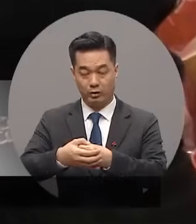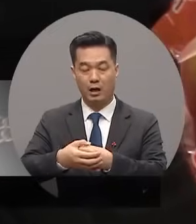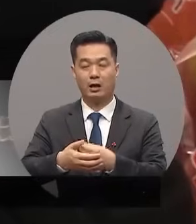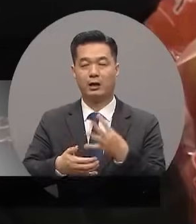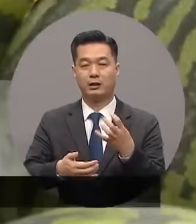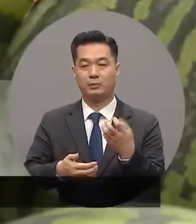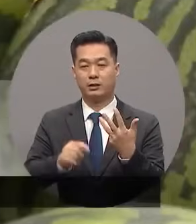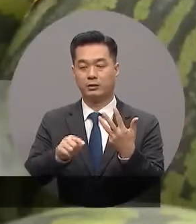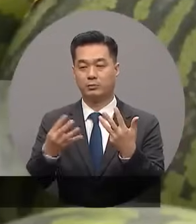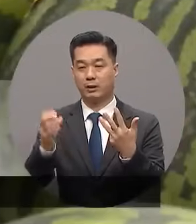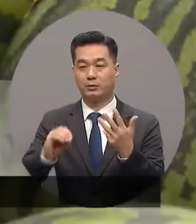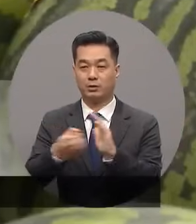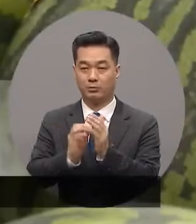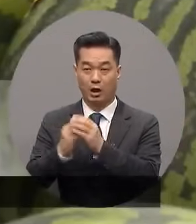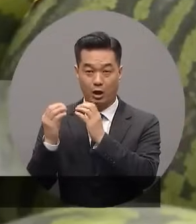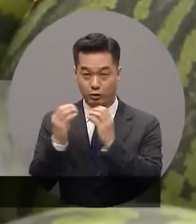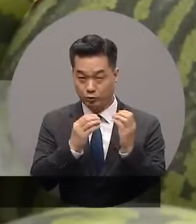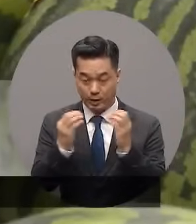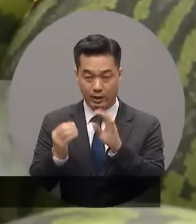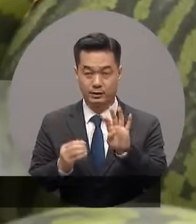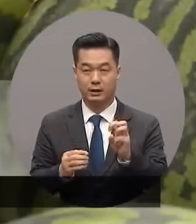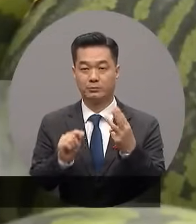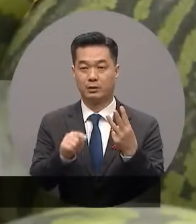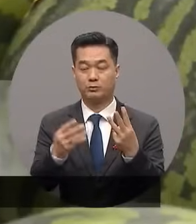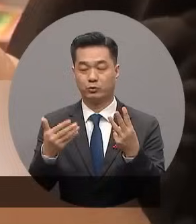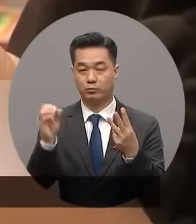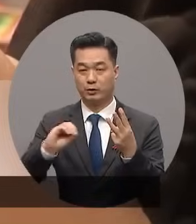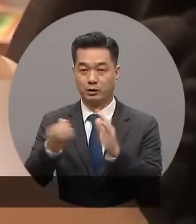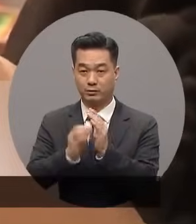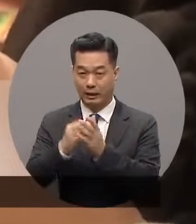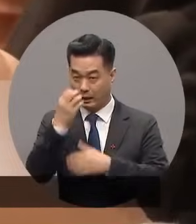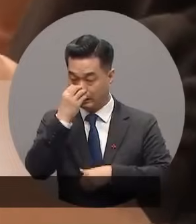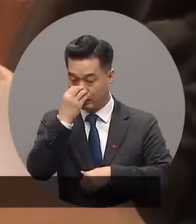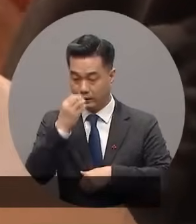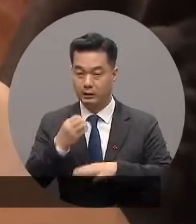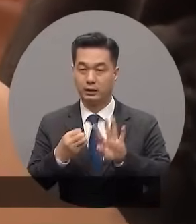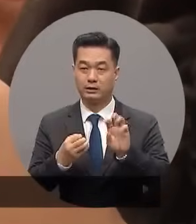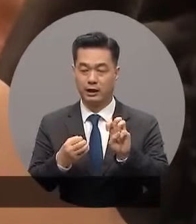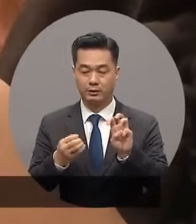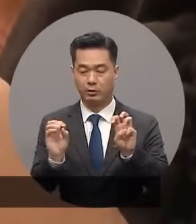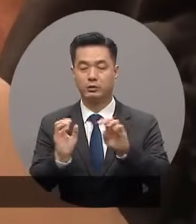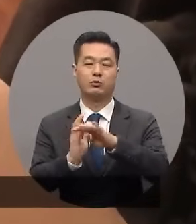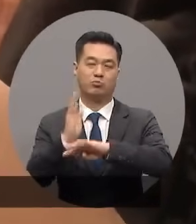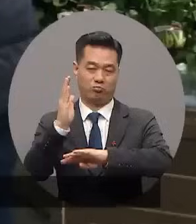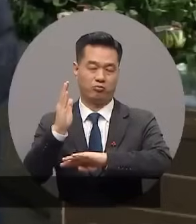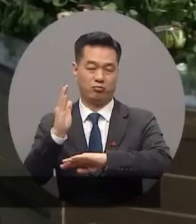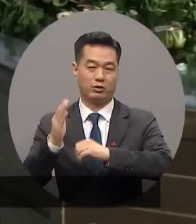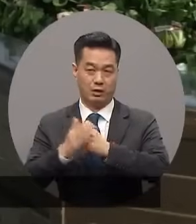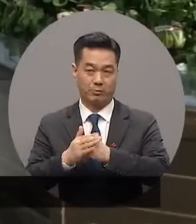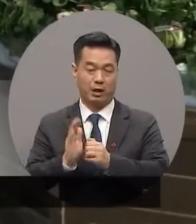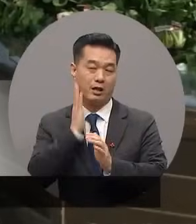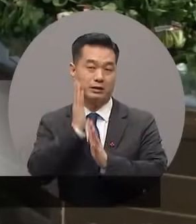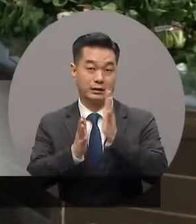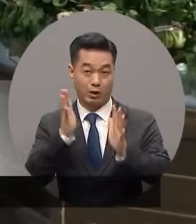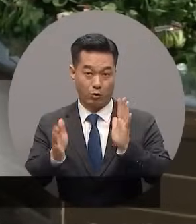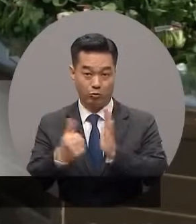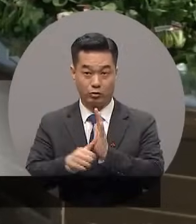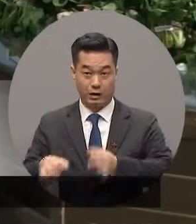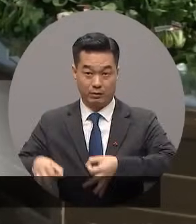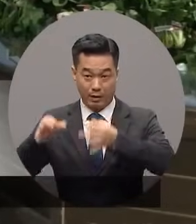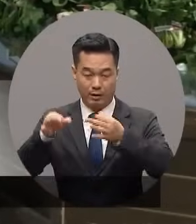44.4%, 수박 33.9%, 딸기 35.4% 순이었습니다. 이 밖에 채소의 물가